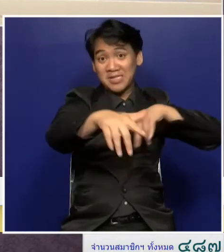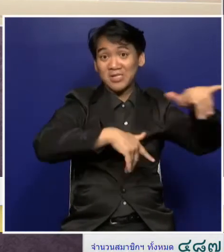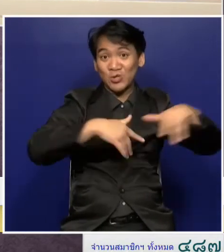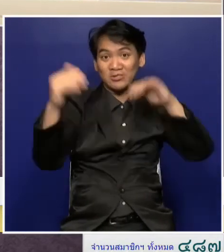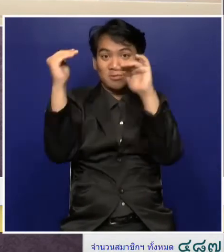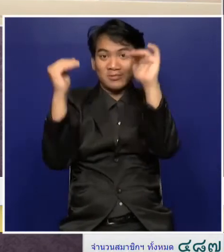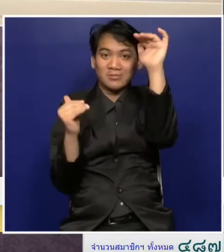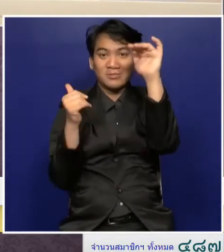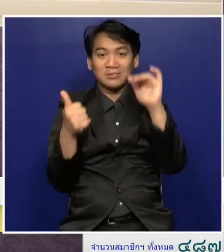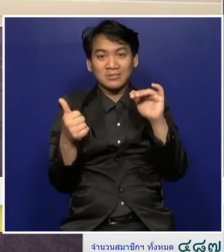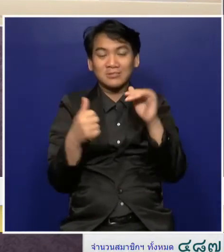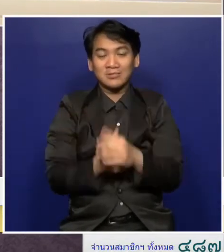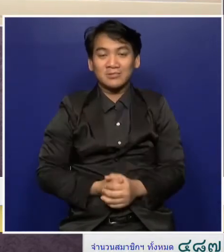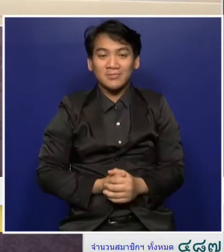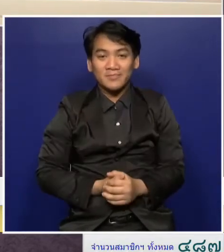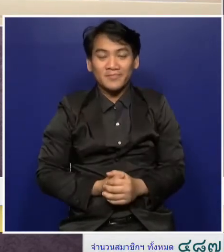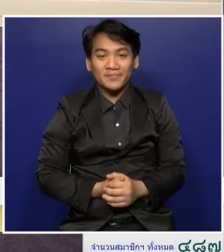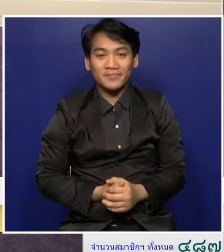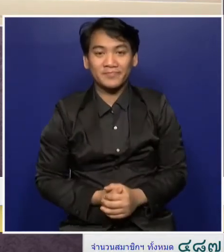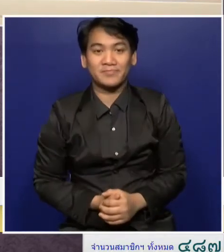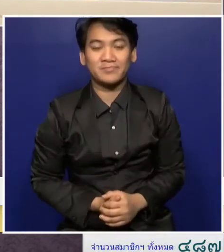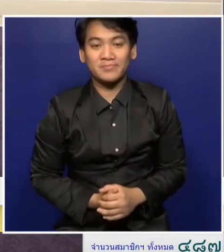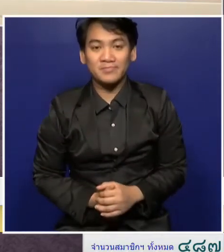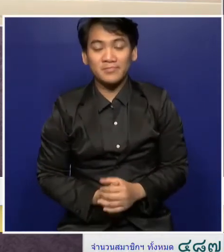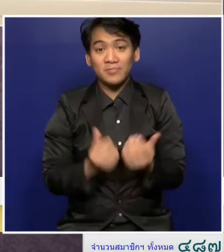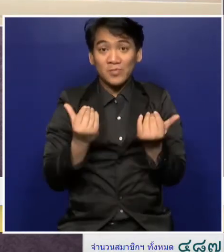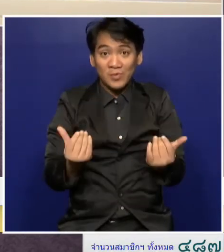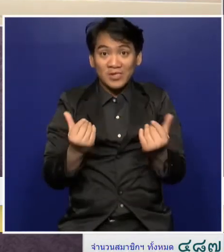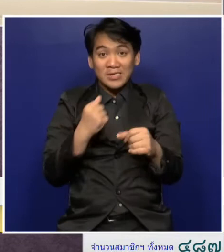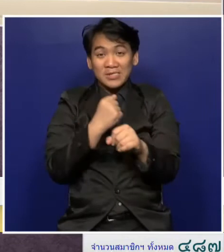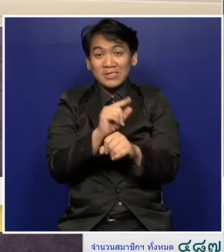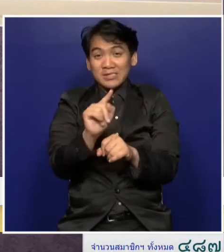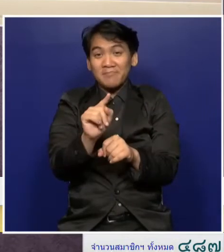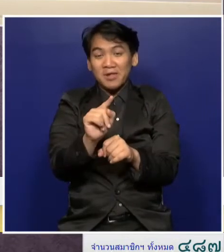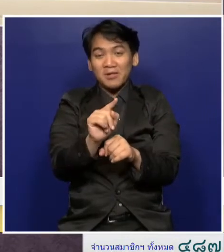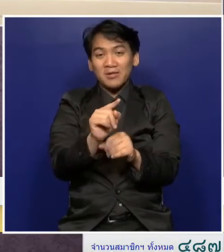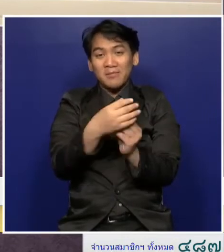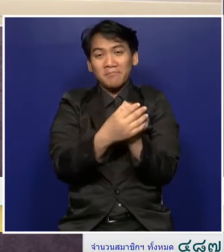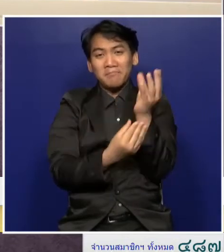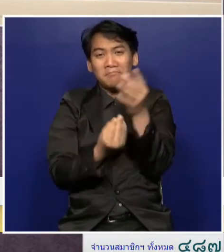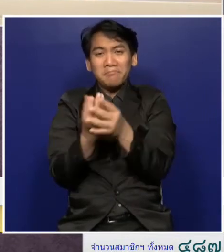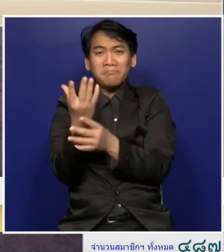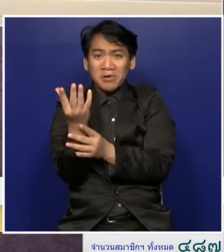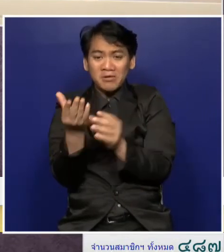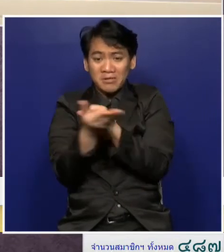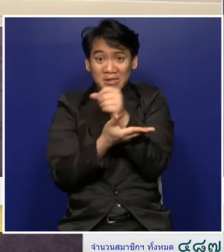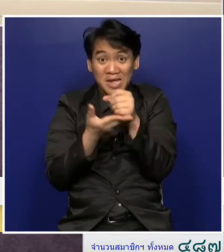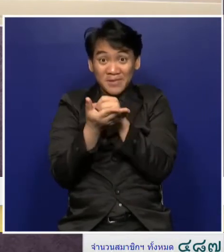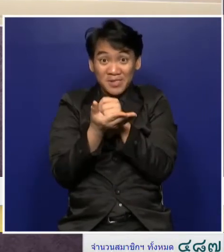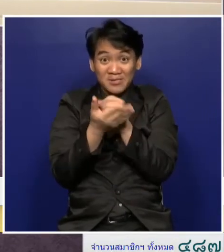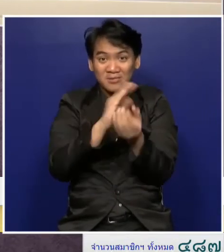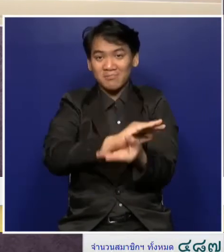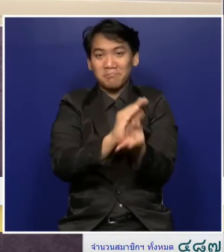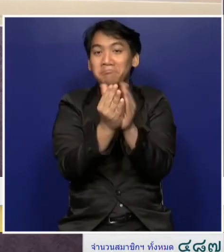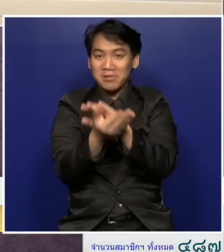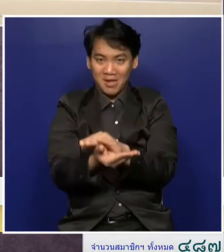ี้เรากำลจะทำพืชที่บอกวเป็ยาเสรติดให้การเป็นพืช เศร็